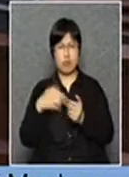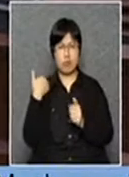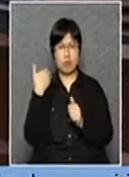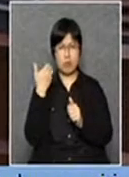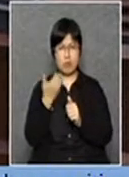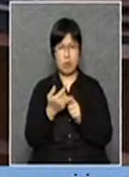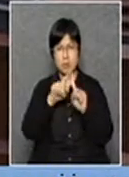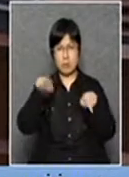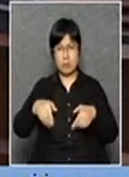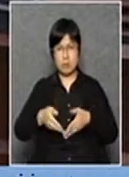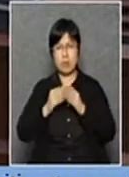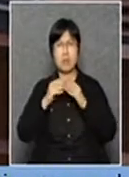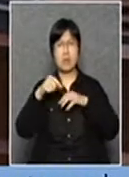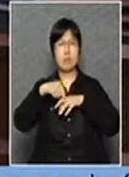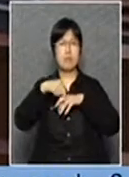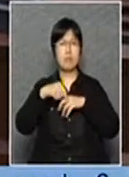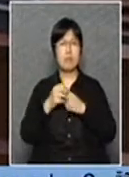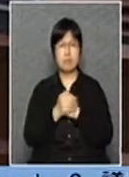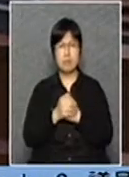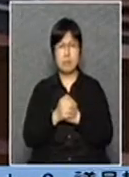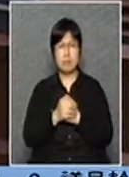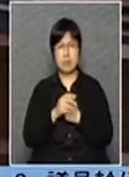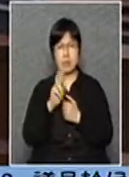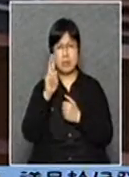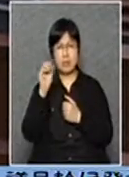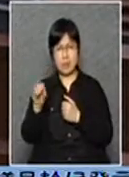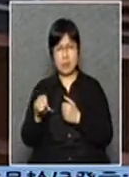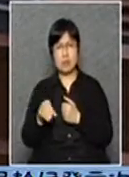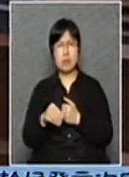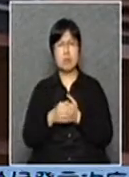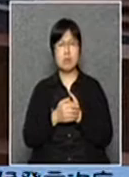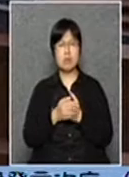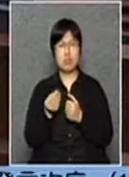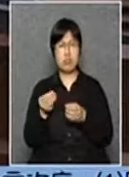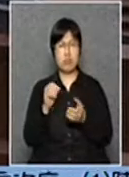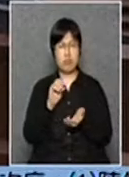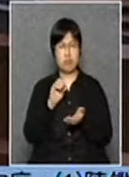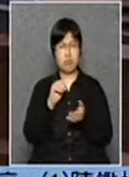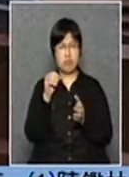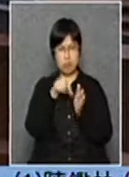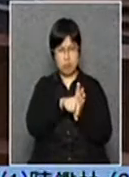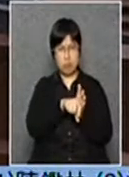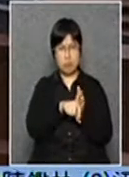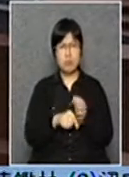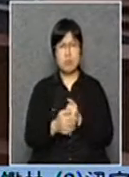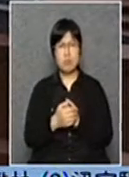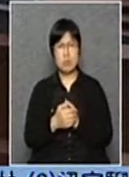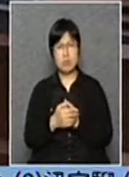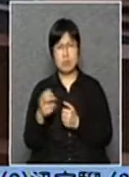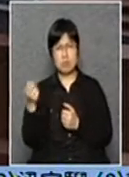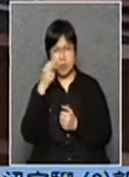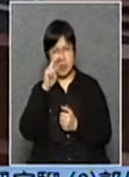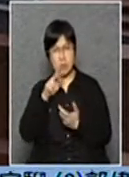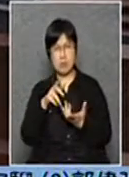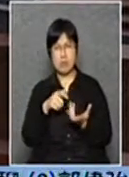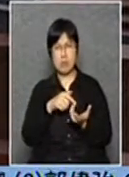組成咗個基金。但係講緊係以百億計嘅注資喎，主席。再睇方面就亂曬